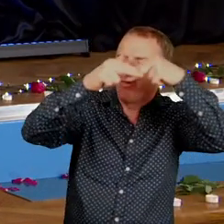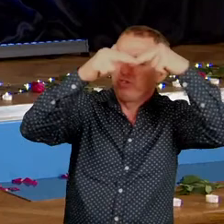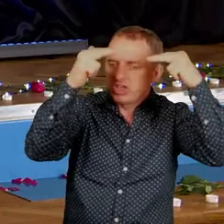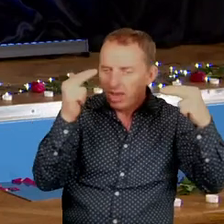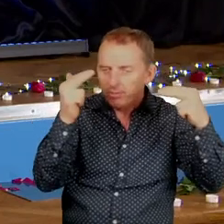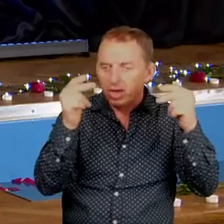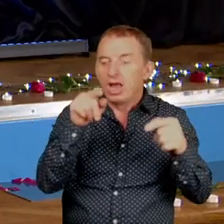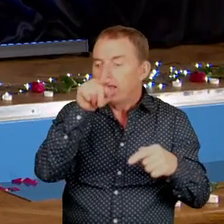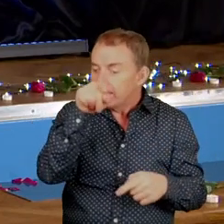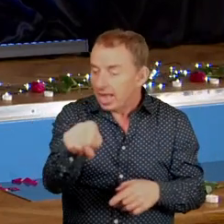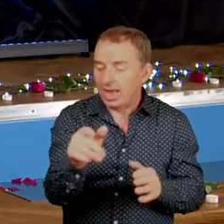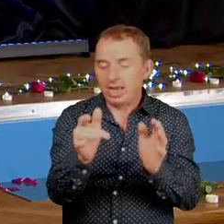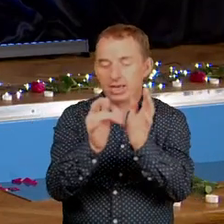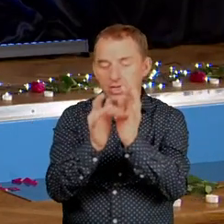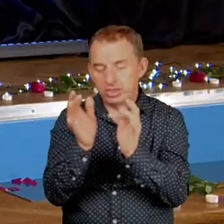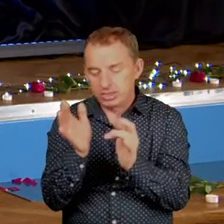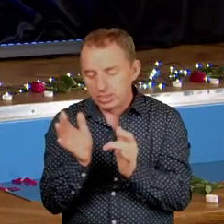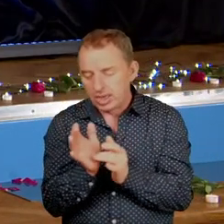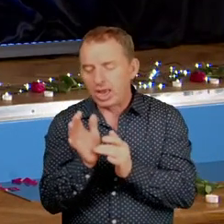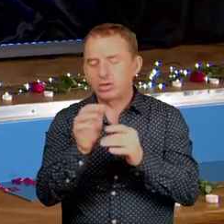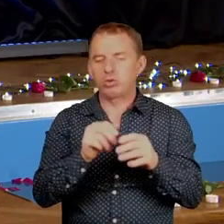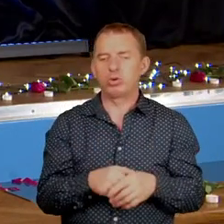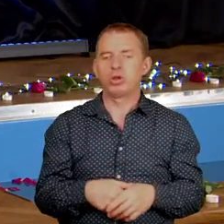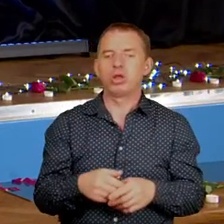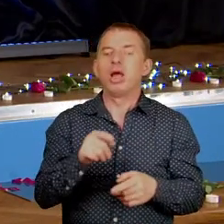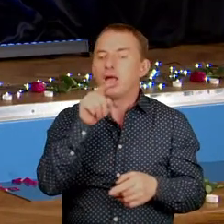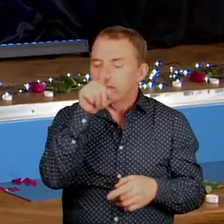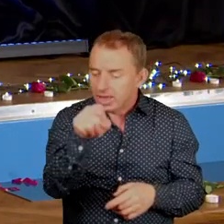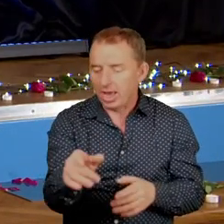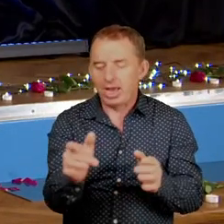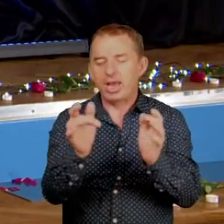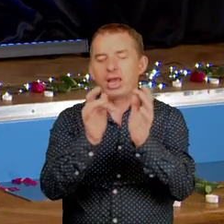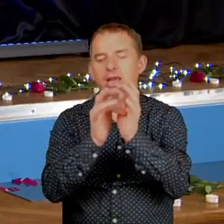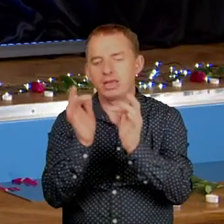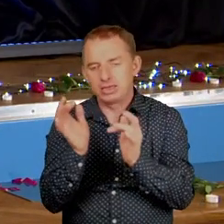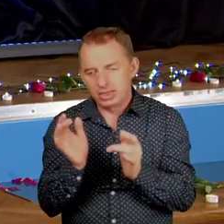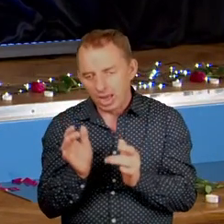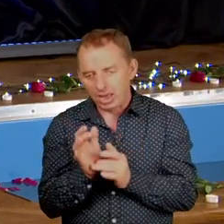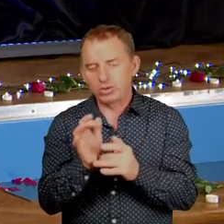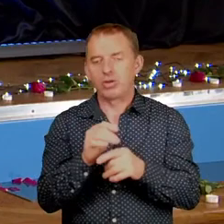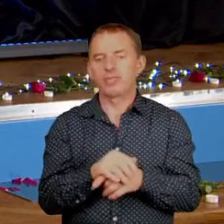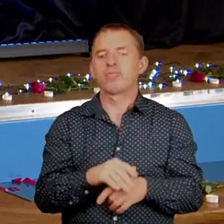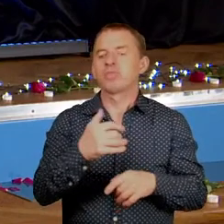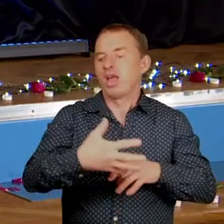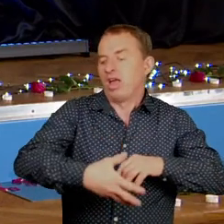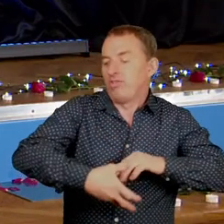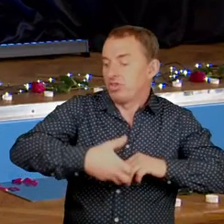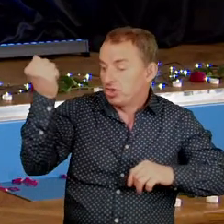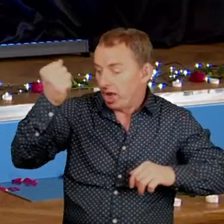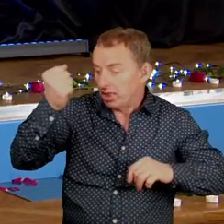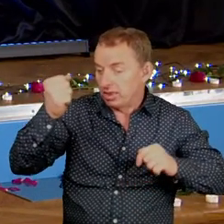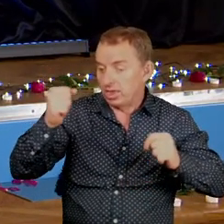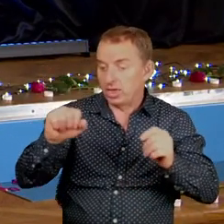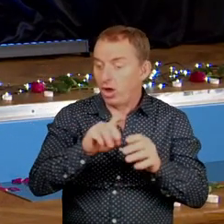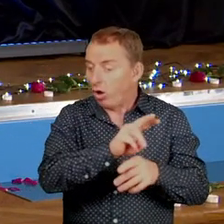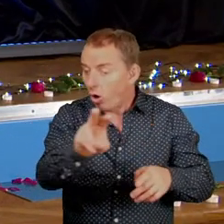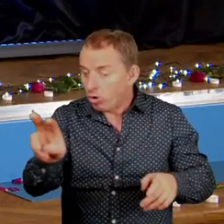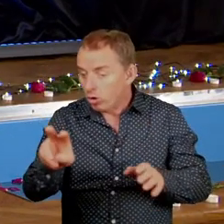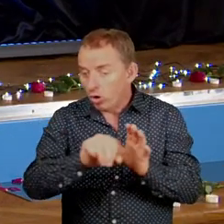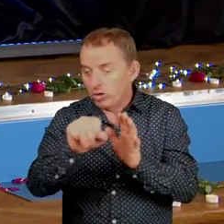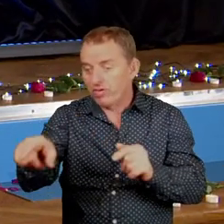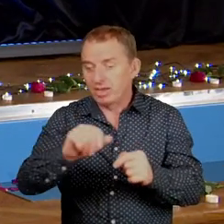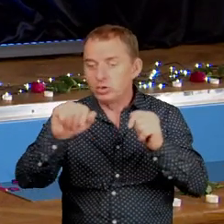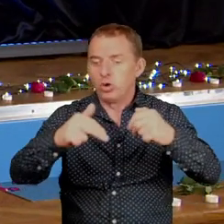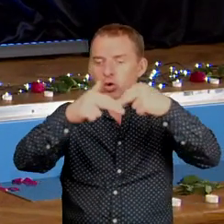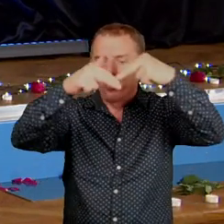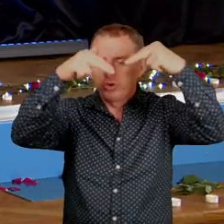Jesus. Ten Jezus. This same Jesus. Ten Jezus. Who is taken up from you in heaven. Wzięty od was do nieba. Will so come in like manner as you saw him